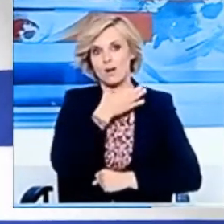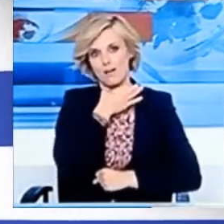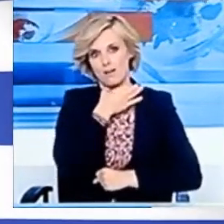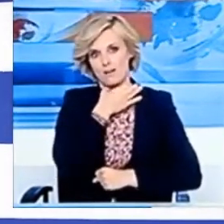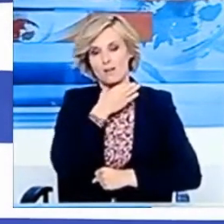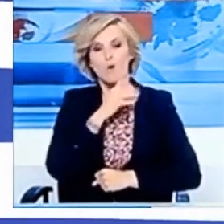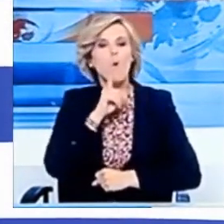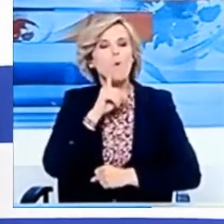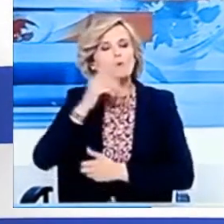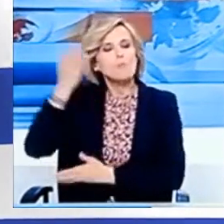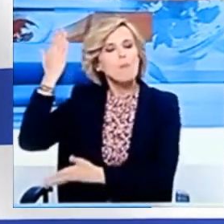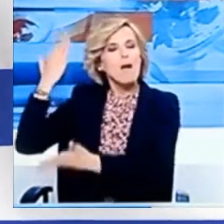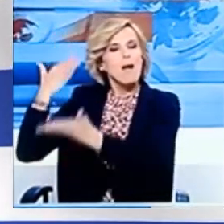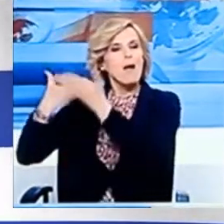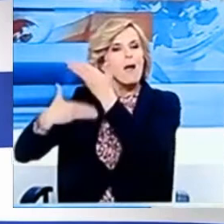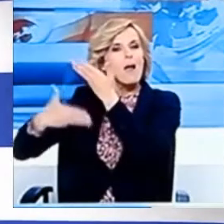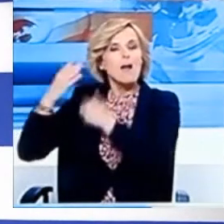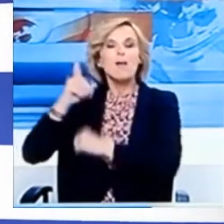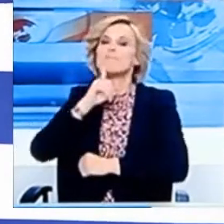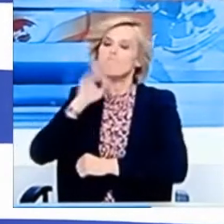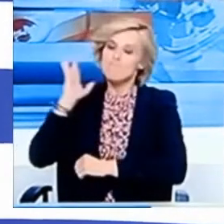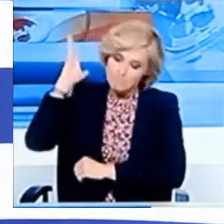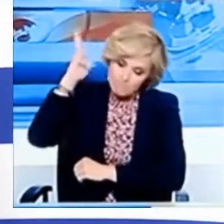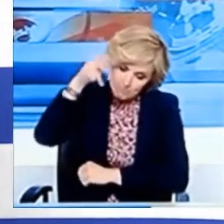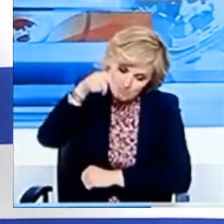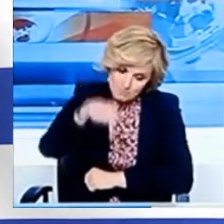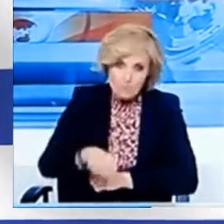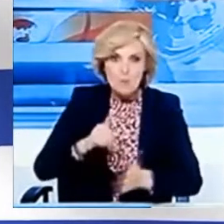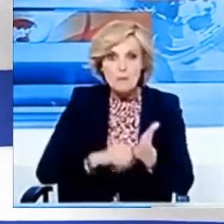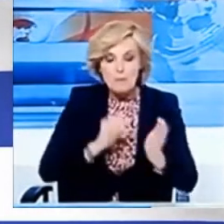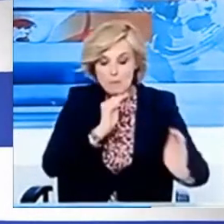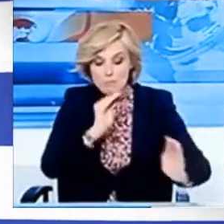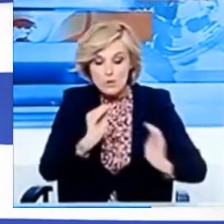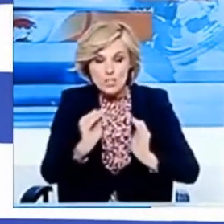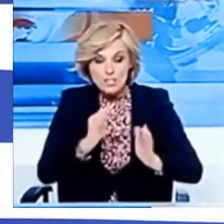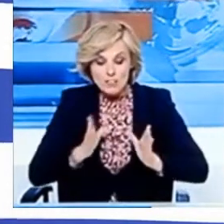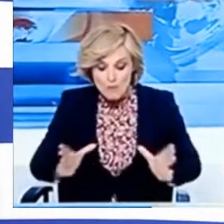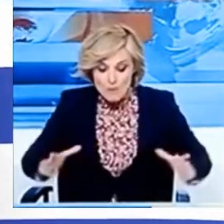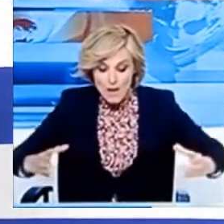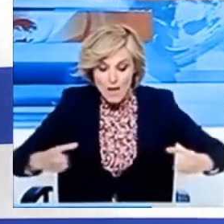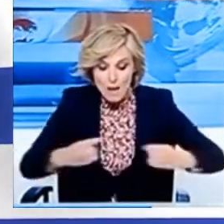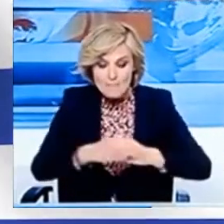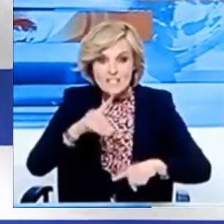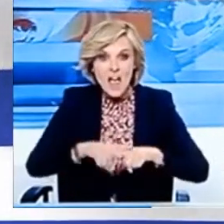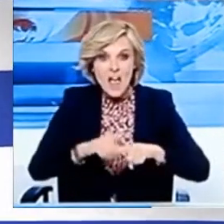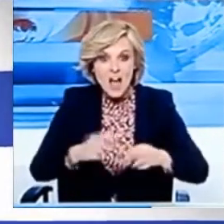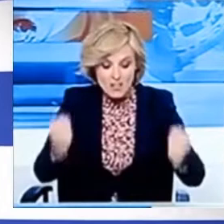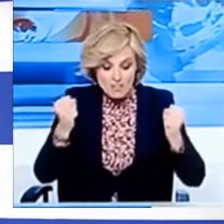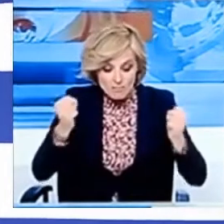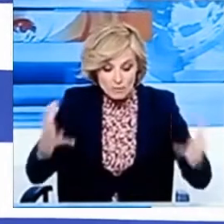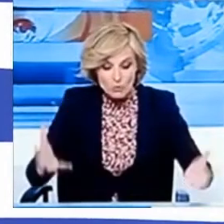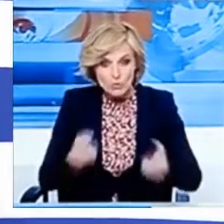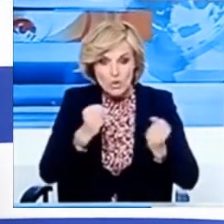Και όπως τότε, έτσι και σήμερα, για να θωρακίσουμε το εμείς και να κρατήσουμε την πατρίδα όρθια, καλούμαστε